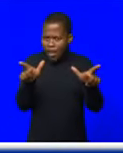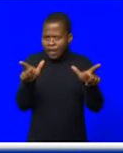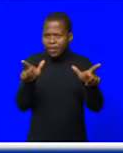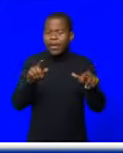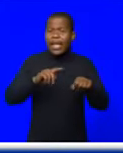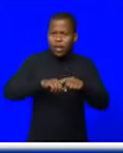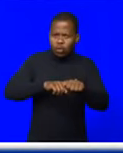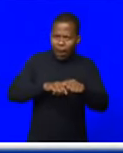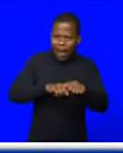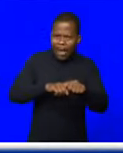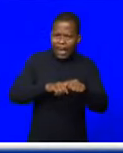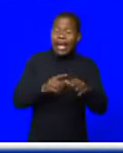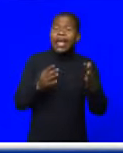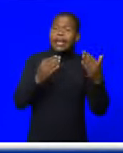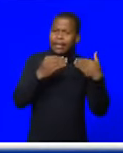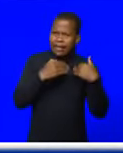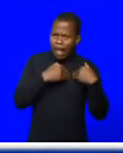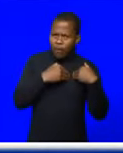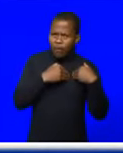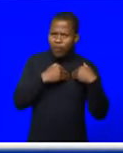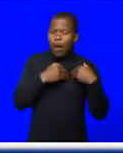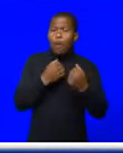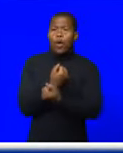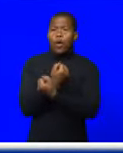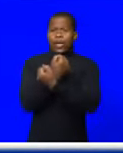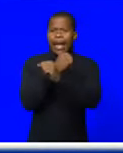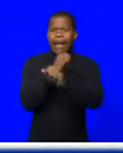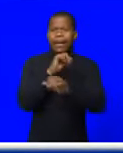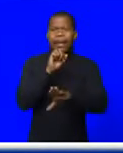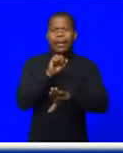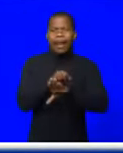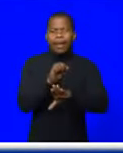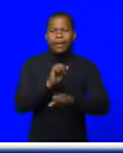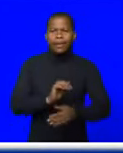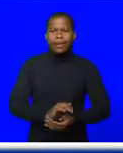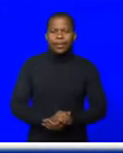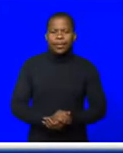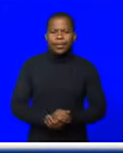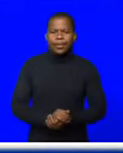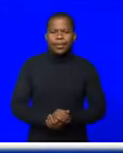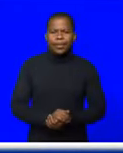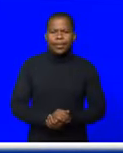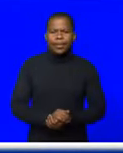kuthi ngalesinye isikhathi sitisebentisa nasikhuluma kuphela